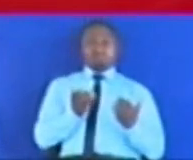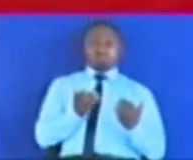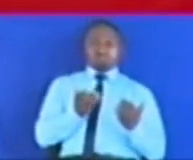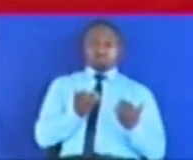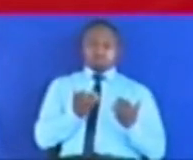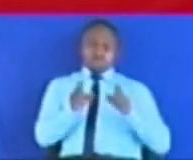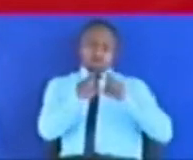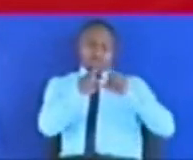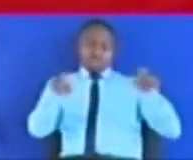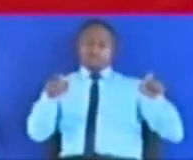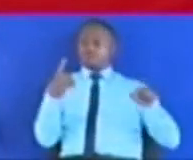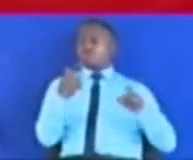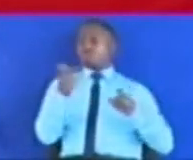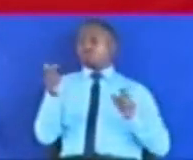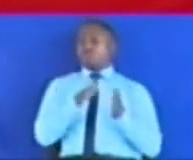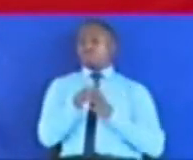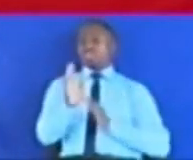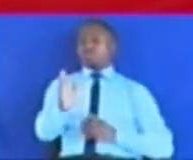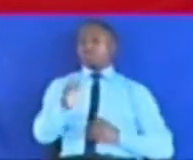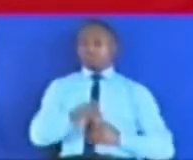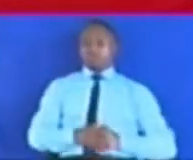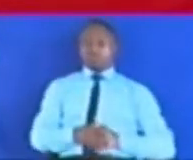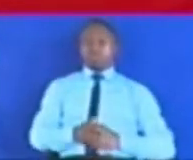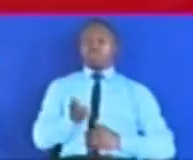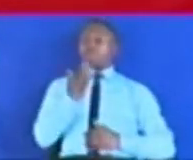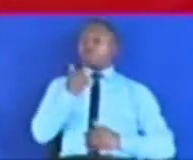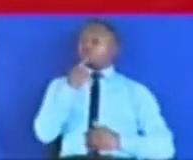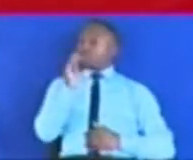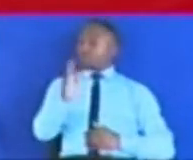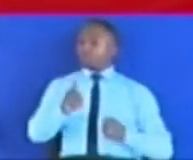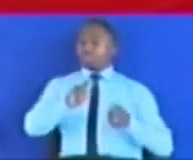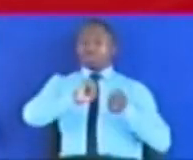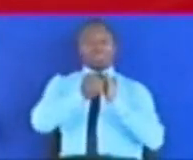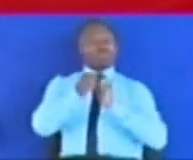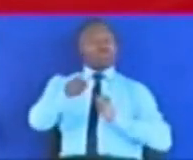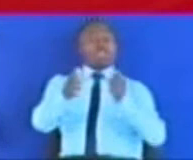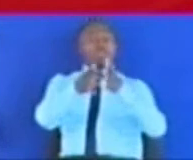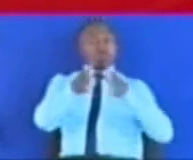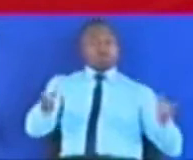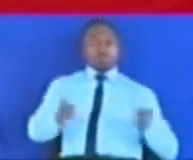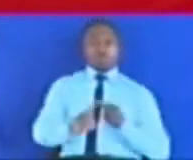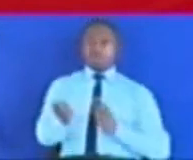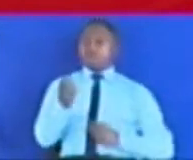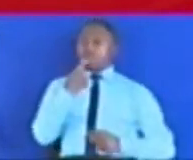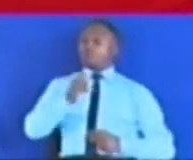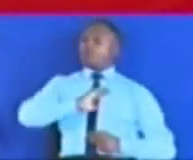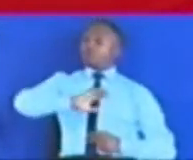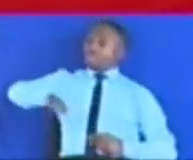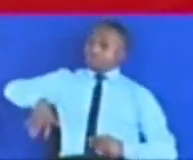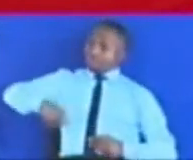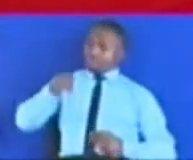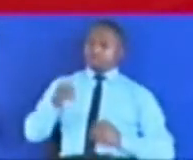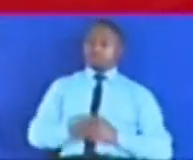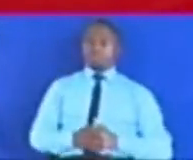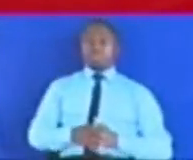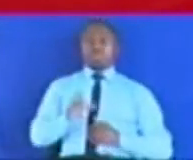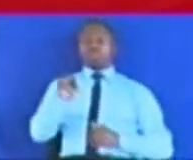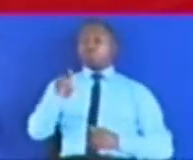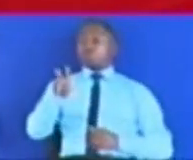kama para moja tu. Nataka niseme hivi kwa ufupi kwamba tatizo hili ni kubwa, dawa zinaibiwa.